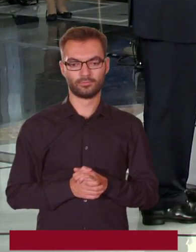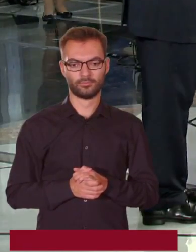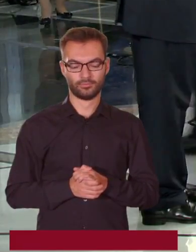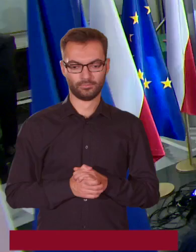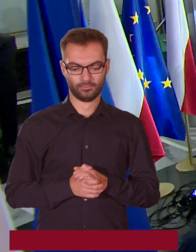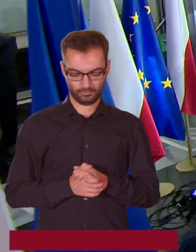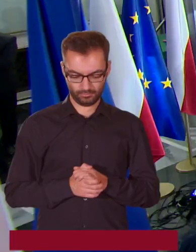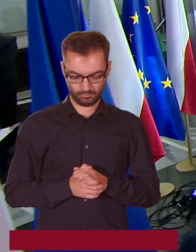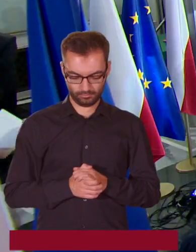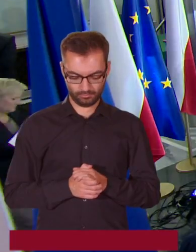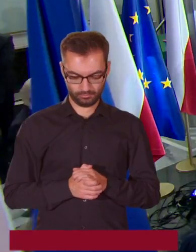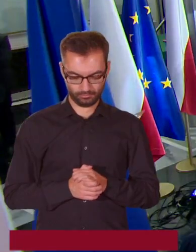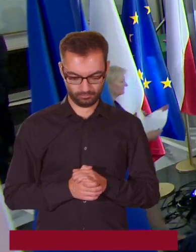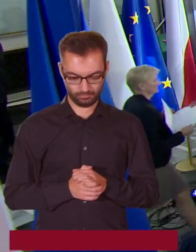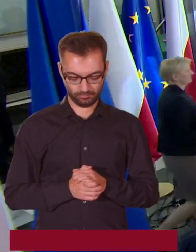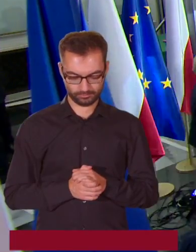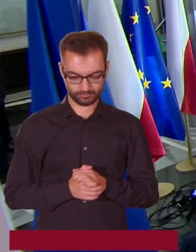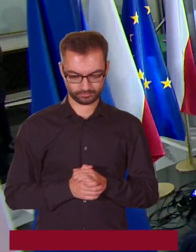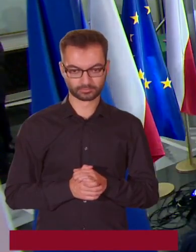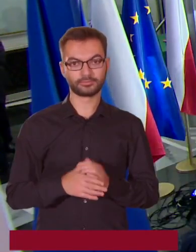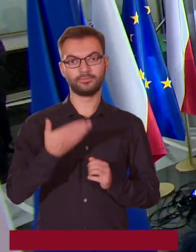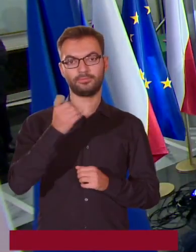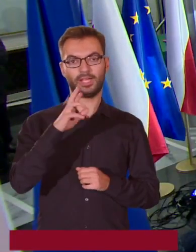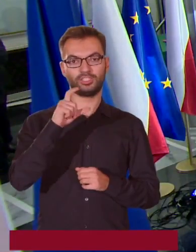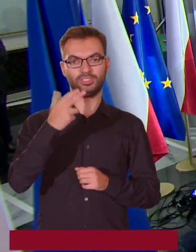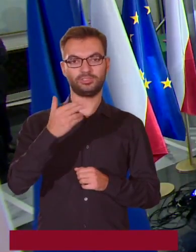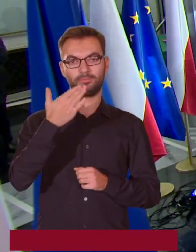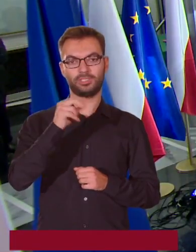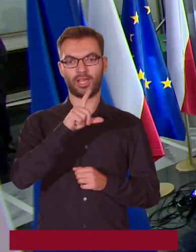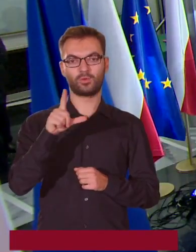Poproszę pana Marcina Michała Chorałę.